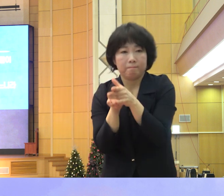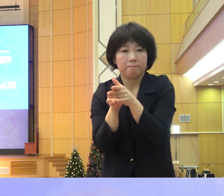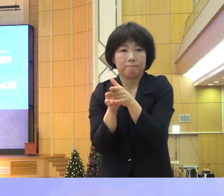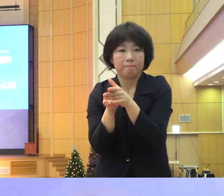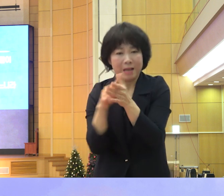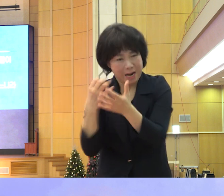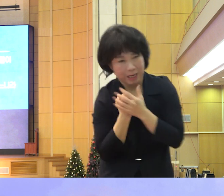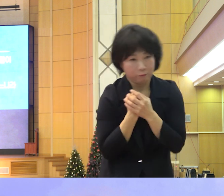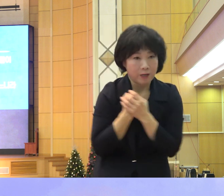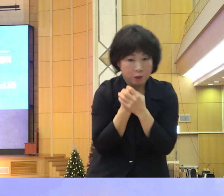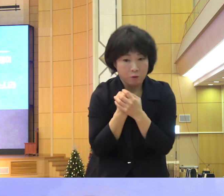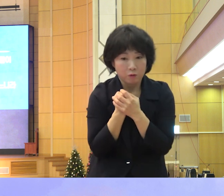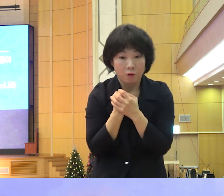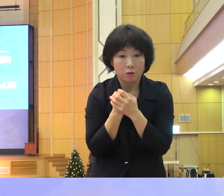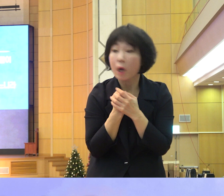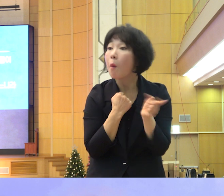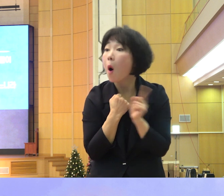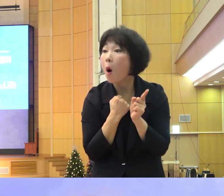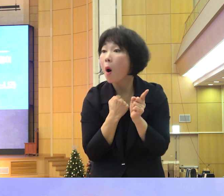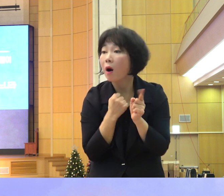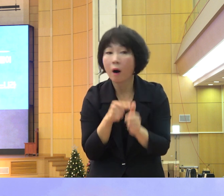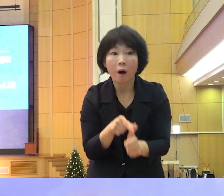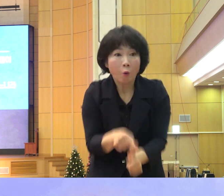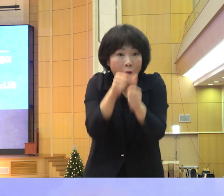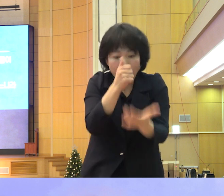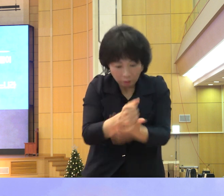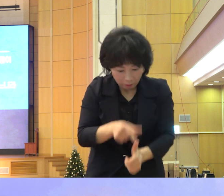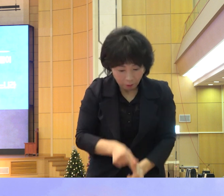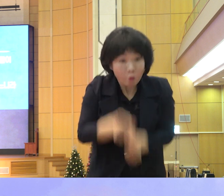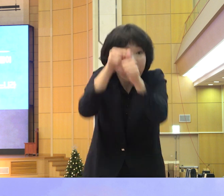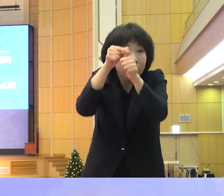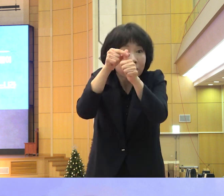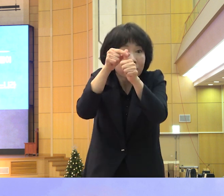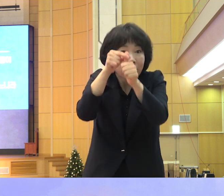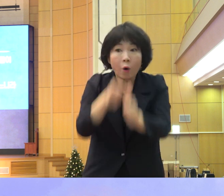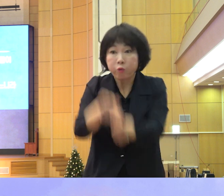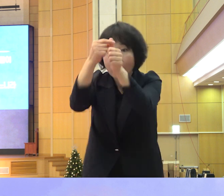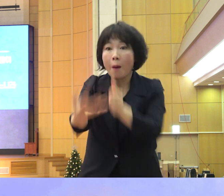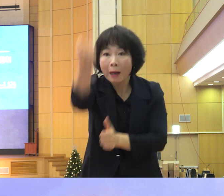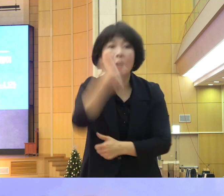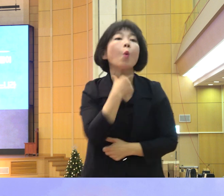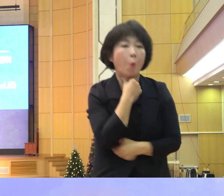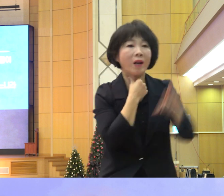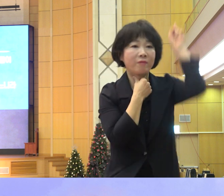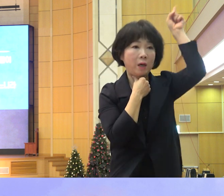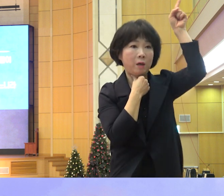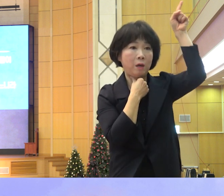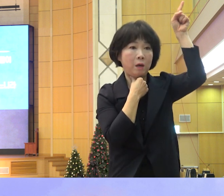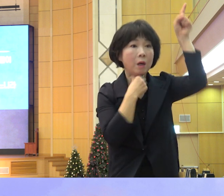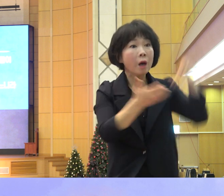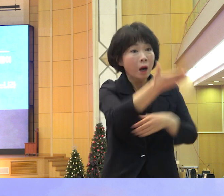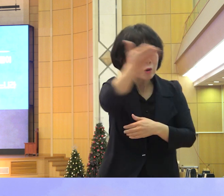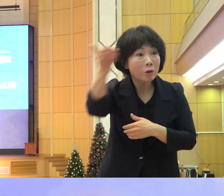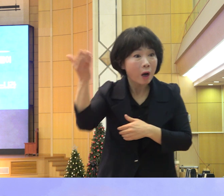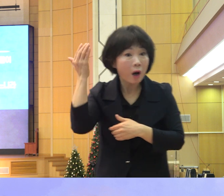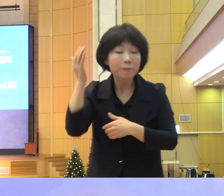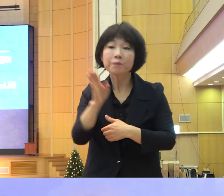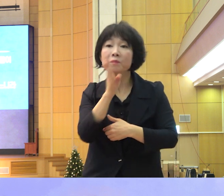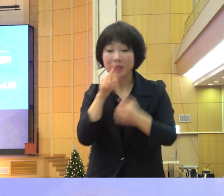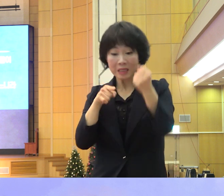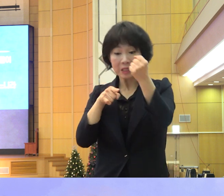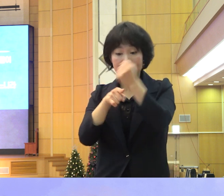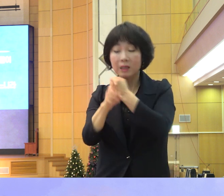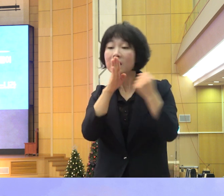하나님께서는 모든 사람이 다 예수 믿고 구원받기를 원하시고 진리를 아는